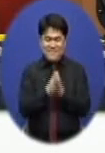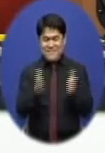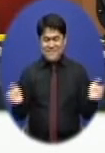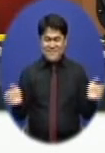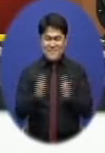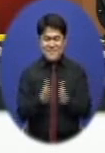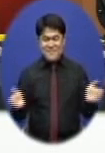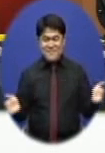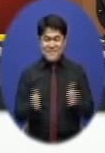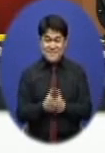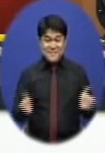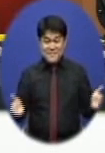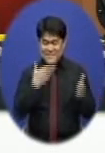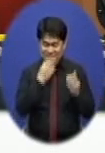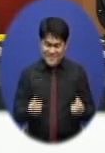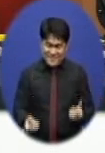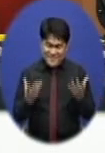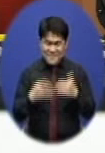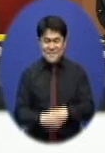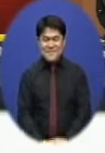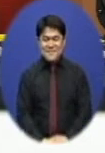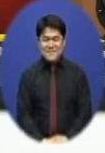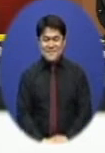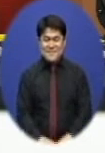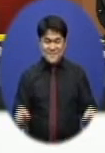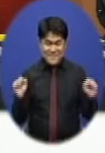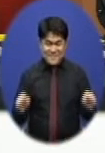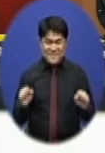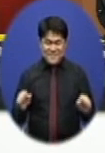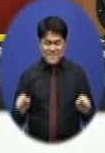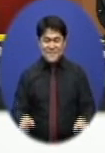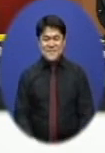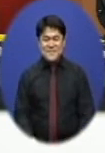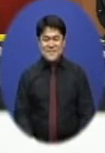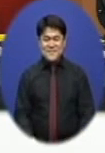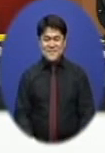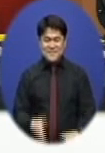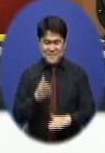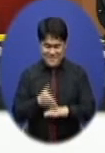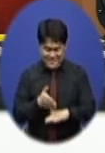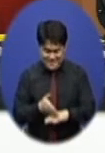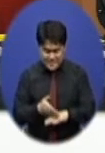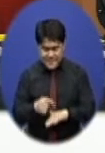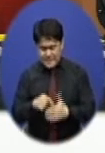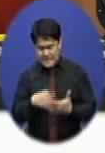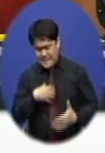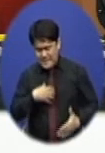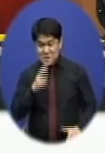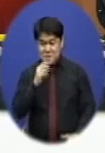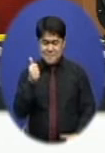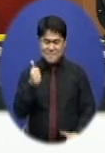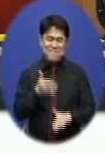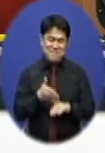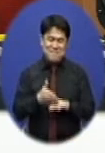축하. 축하합니다, 아버님. 네, 여보세요? 축하드립니다. 네, 감사합니다. 가슴 아프게